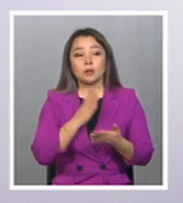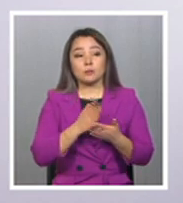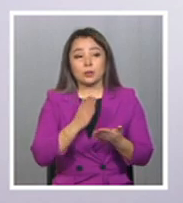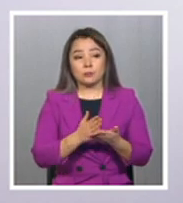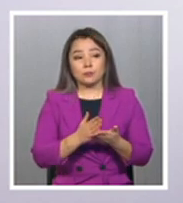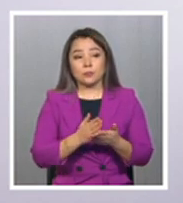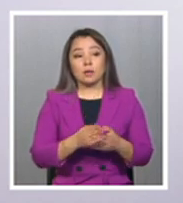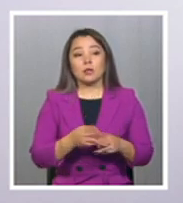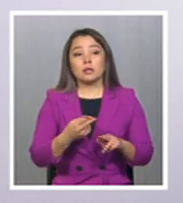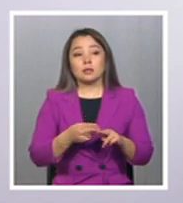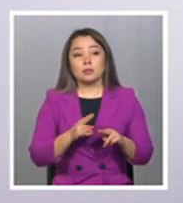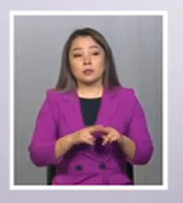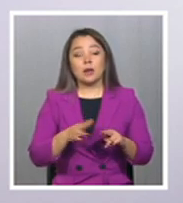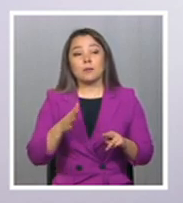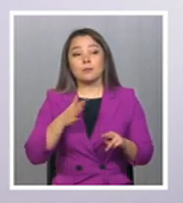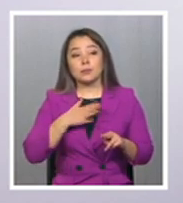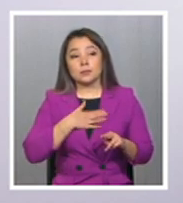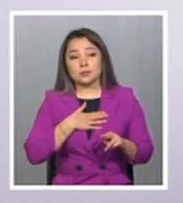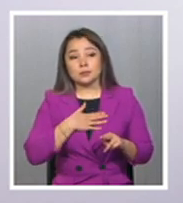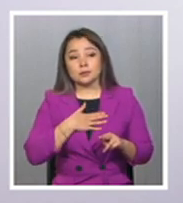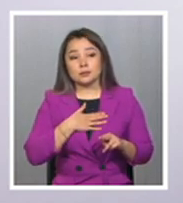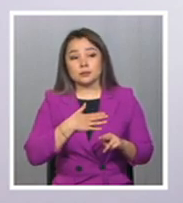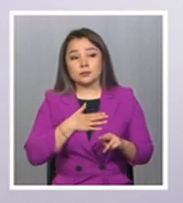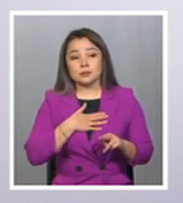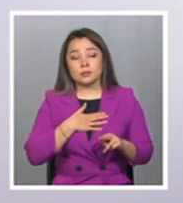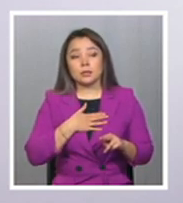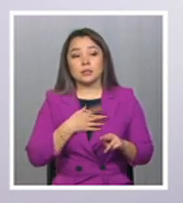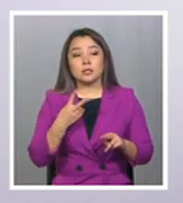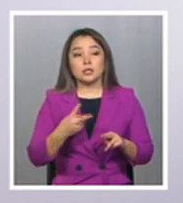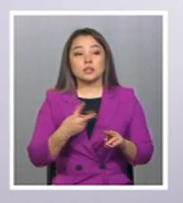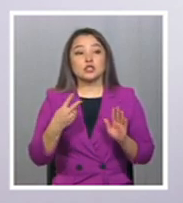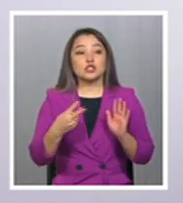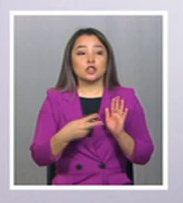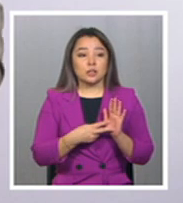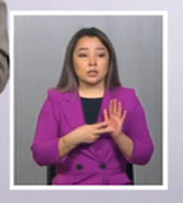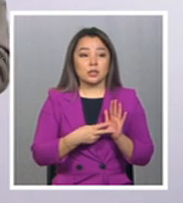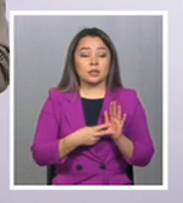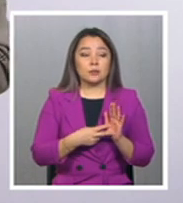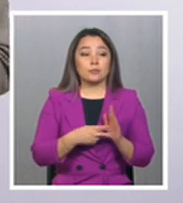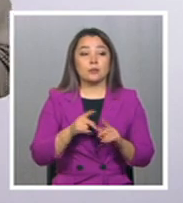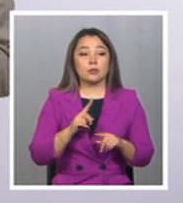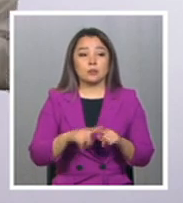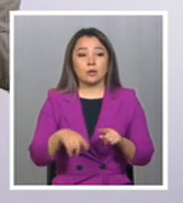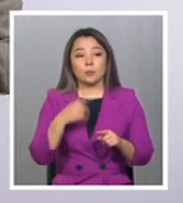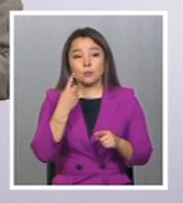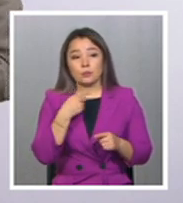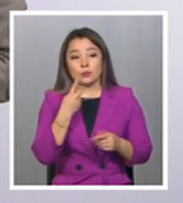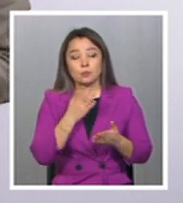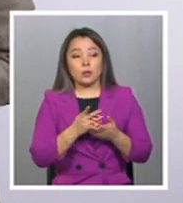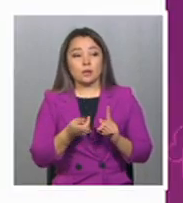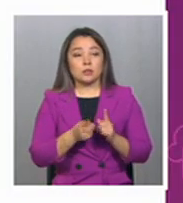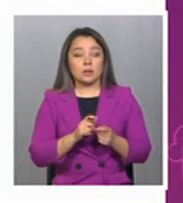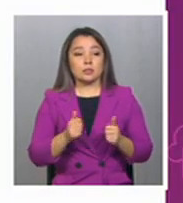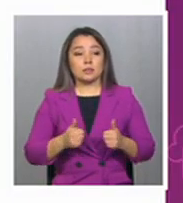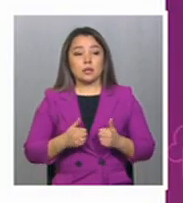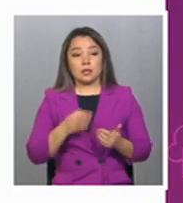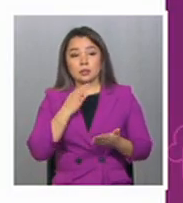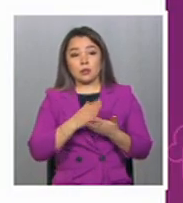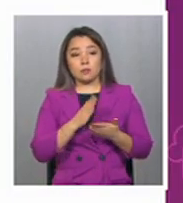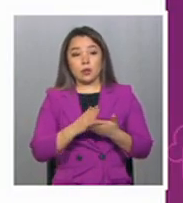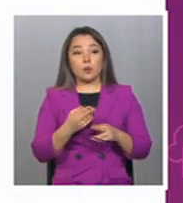жолында біз 2-ден 7-ні 1-ден ондық бөлшекке айналдыруға тырысамыз. Ол